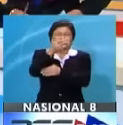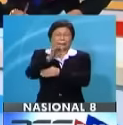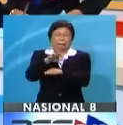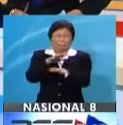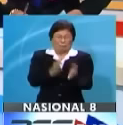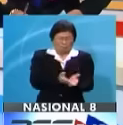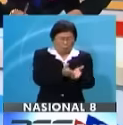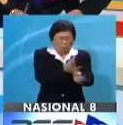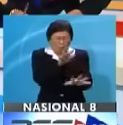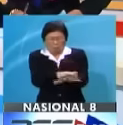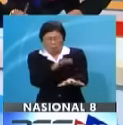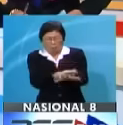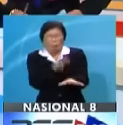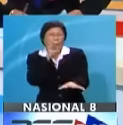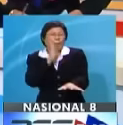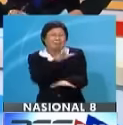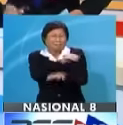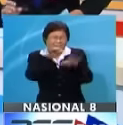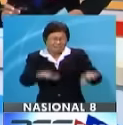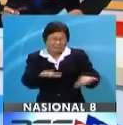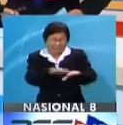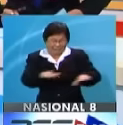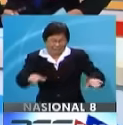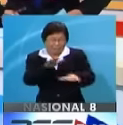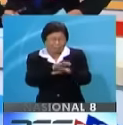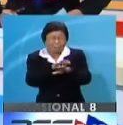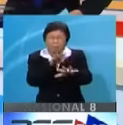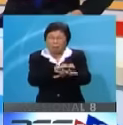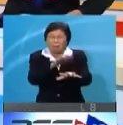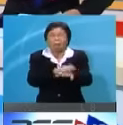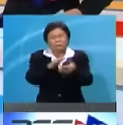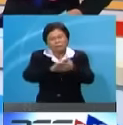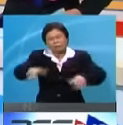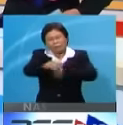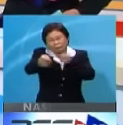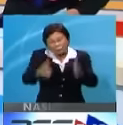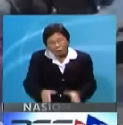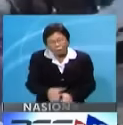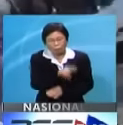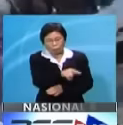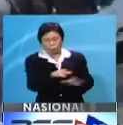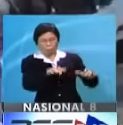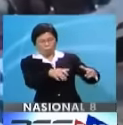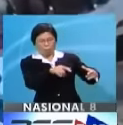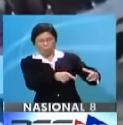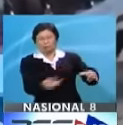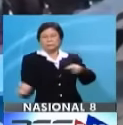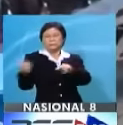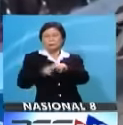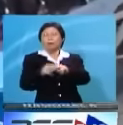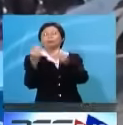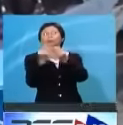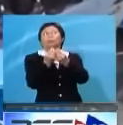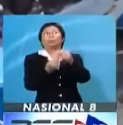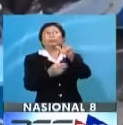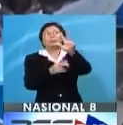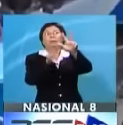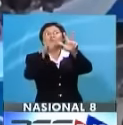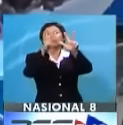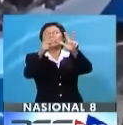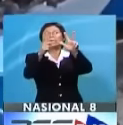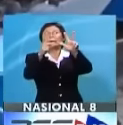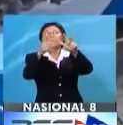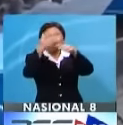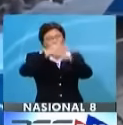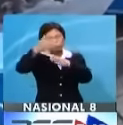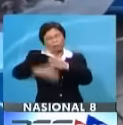pelarian termasuk wanita dan kanak-kanak itu diselamat nelayan. Kumpulan terbaru itu menambah jumlah lebih 3,000 yang